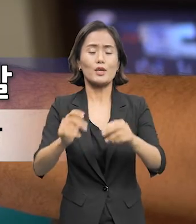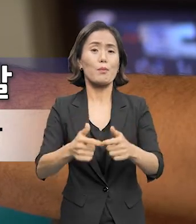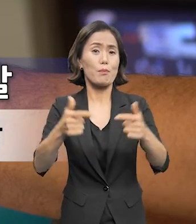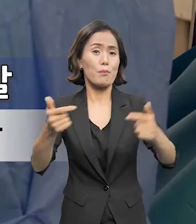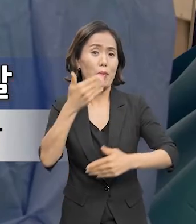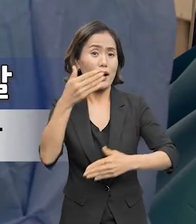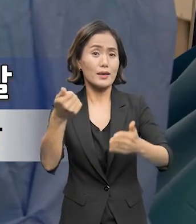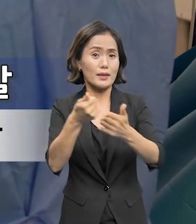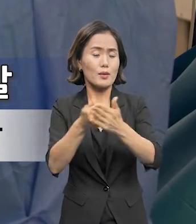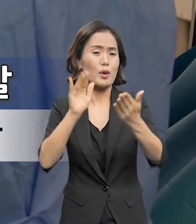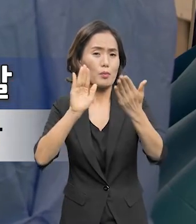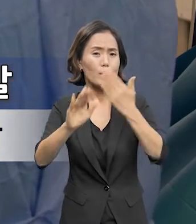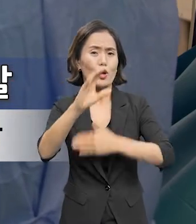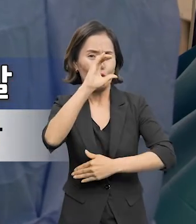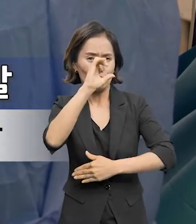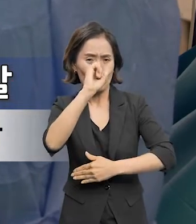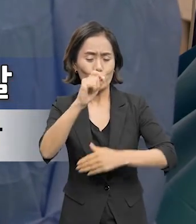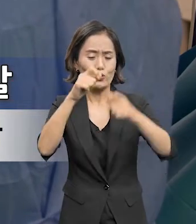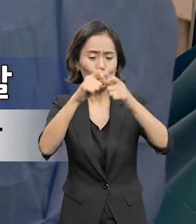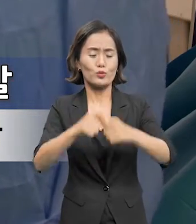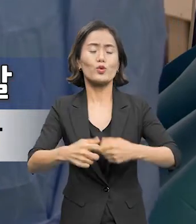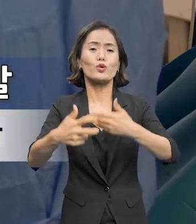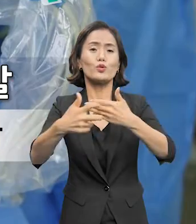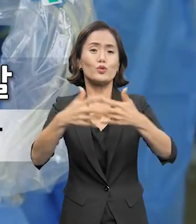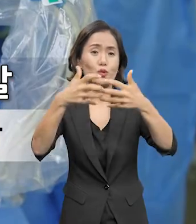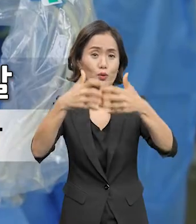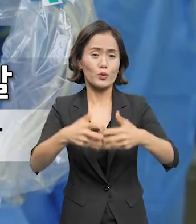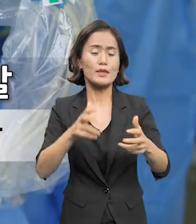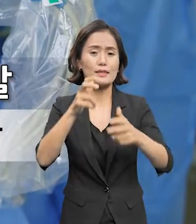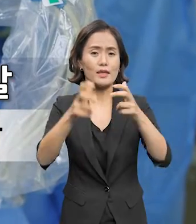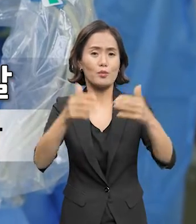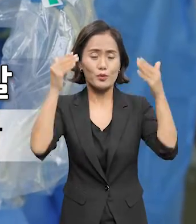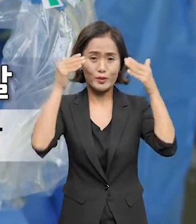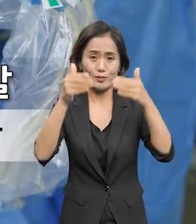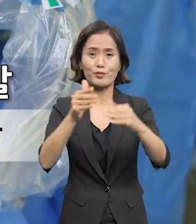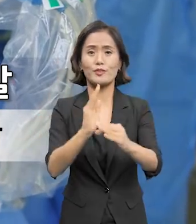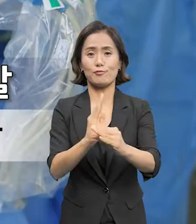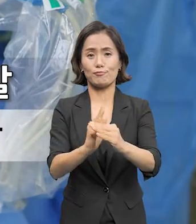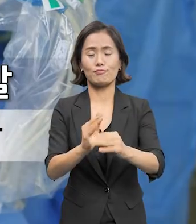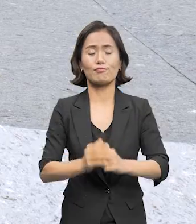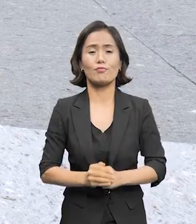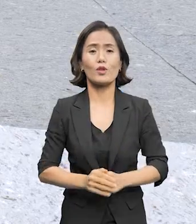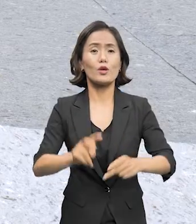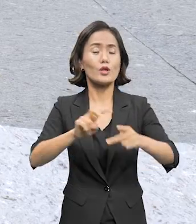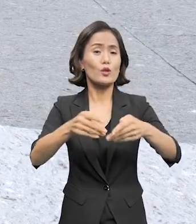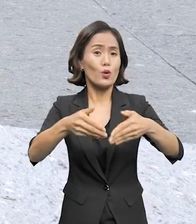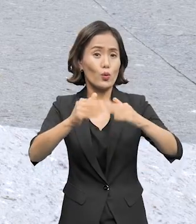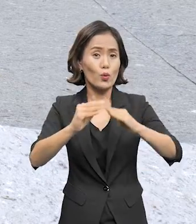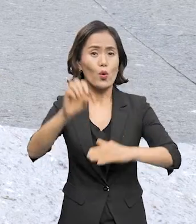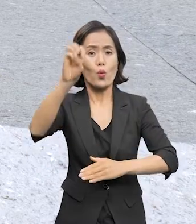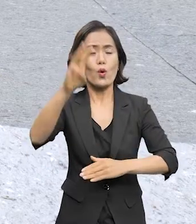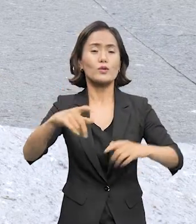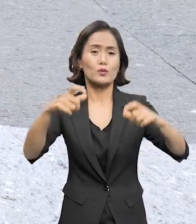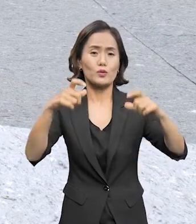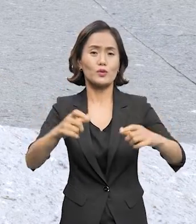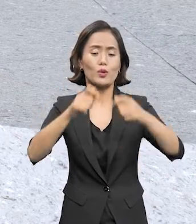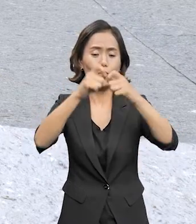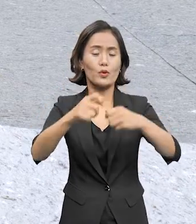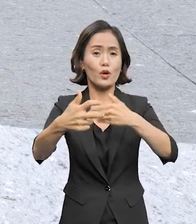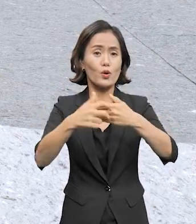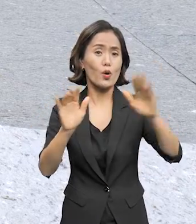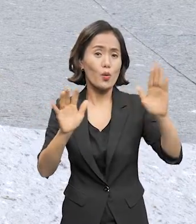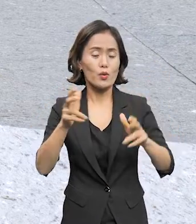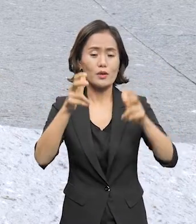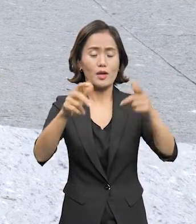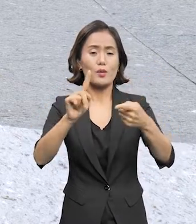일자리 창출이 가능해 미래가 유망한 정밀 의료기기 산업으로 각광받고 있습니다. 센터 구축으로 광주가